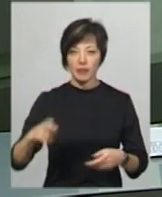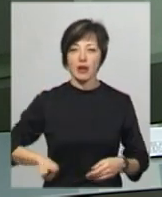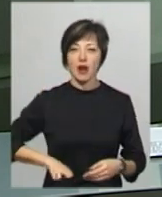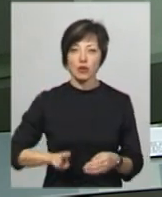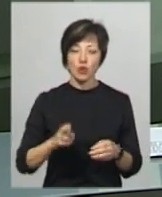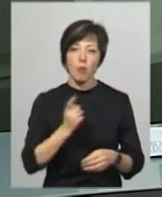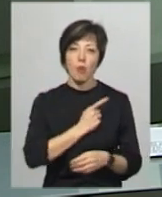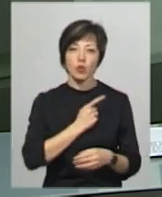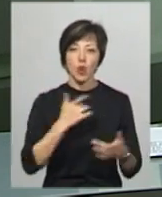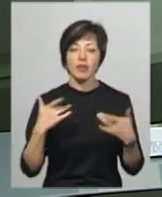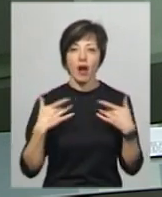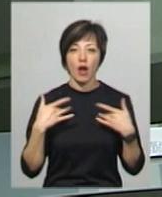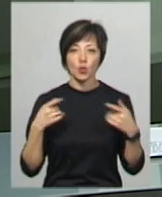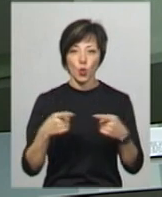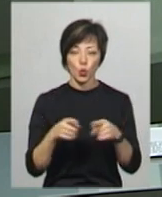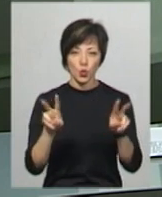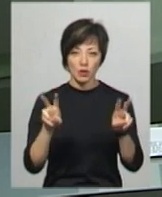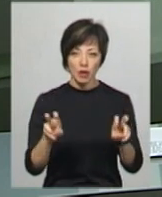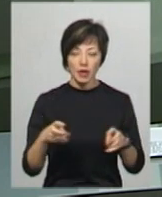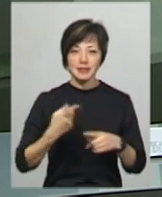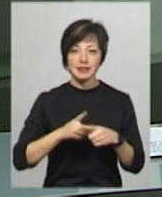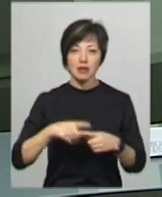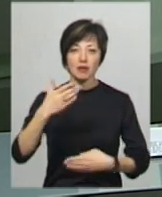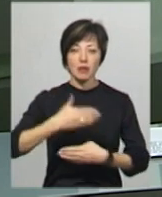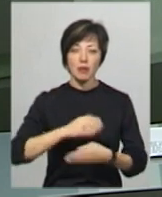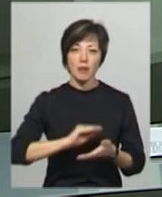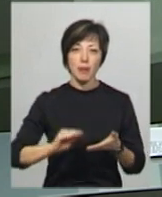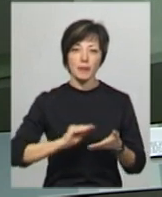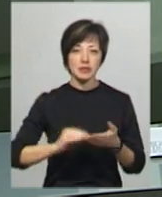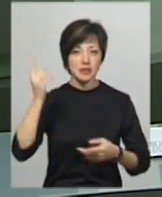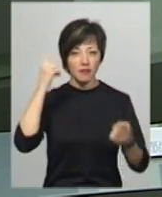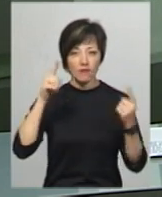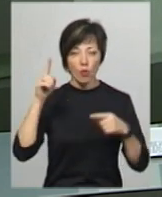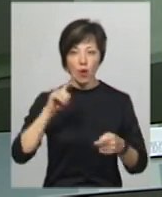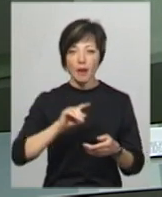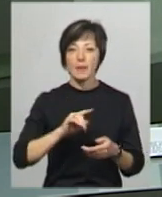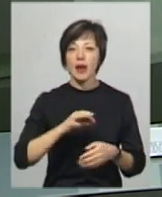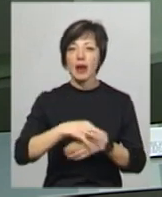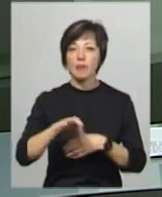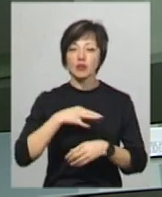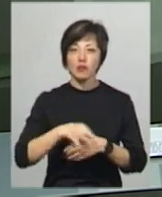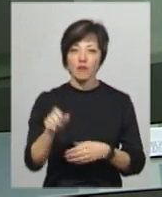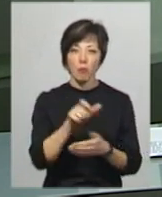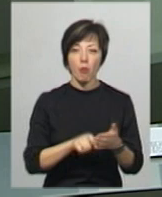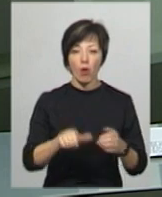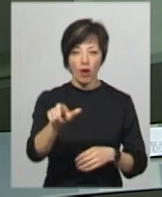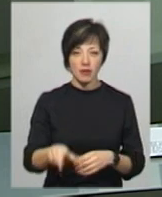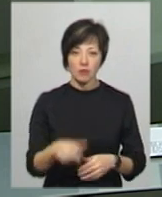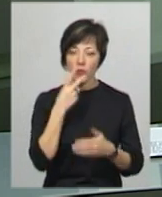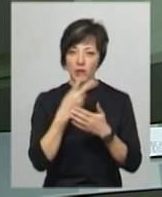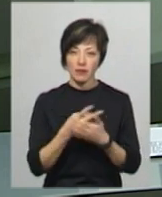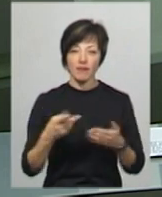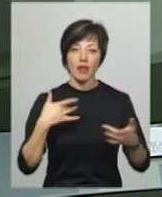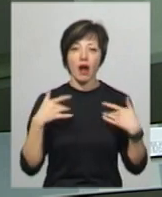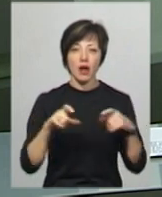Володимир Смотритель. За його словами, драма «Прокляті роки» написана за творами репресованих поетів. Показ відбудеться у Хмельницькому монотеатрі